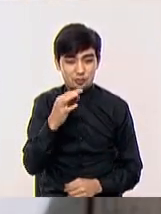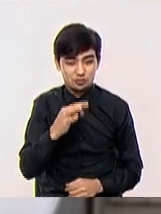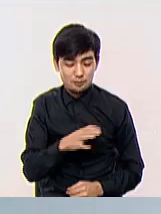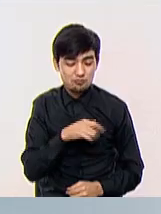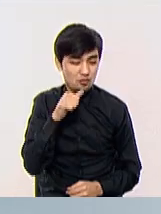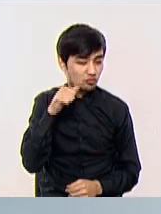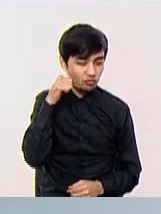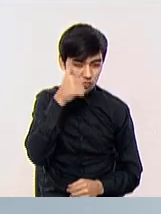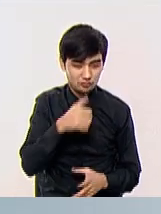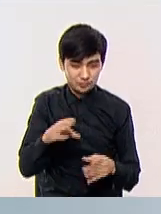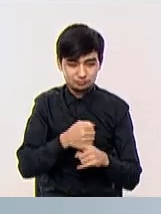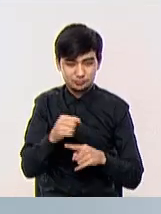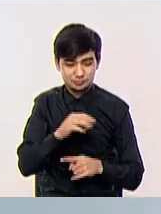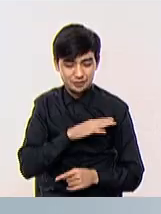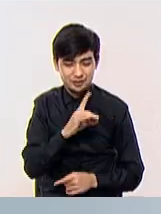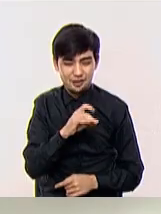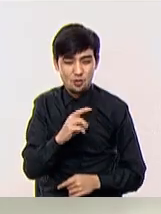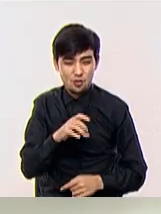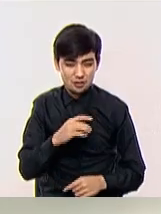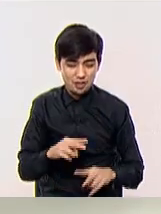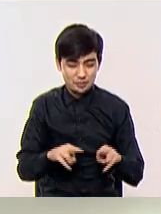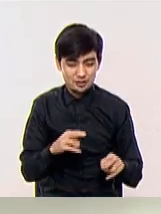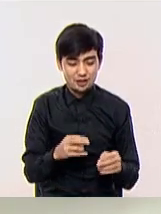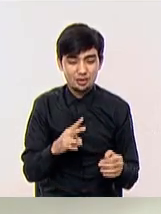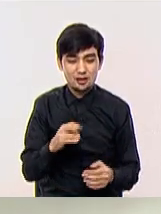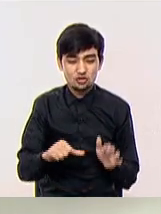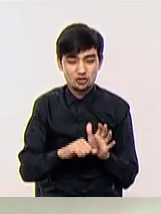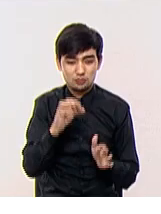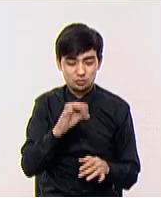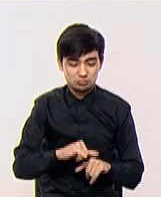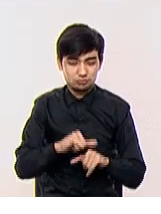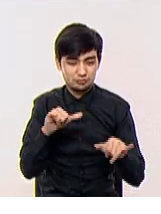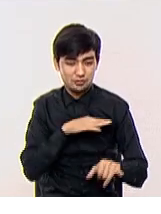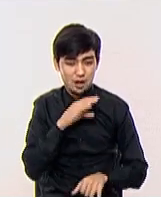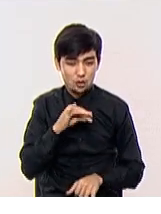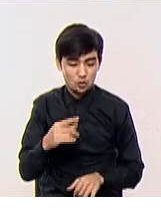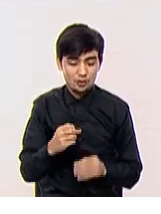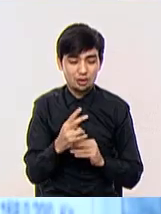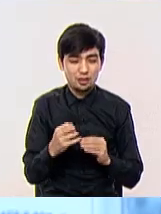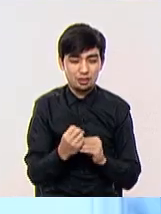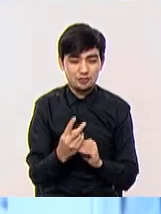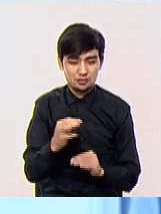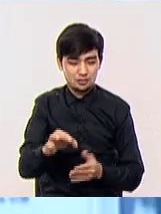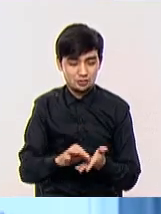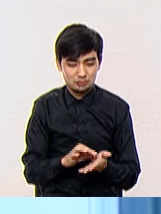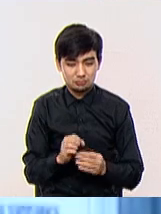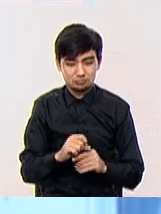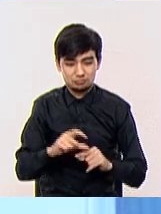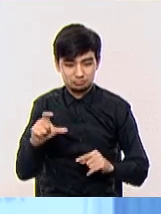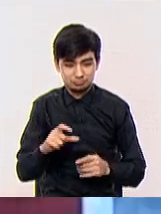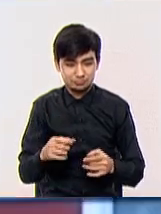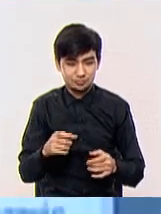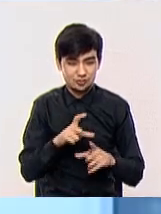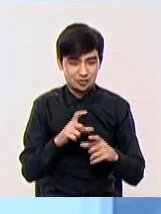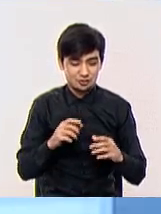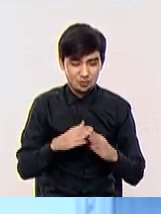прошлый год побил все рекорды по стране показатель вырос более чем на 6 процентов а на юге сразу на 12 главная причина тому майнеры